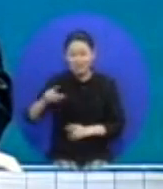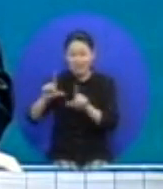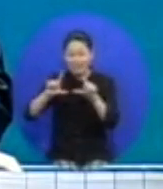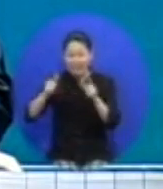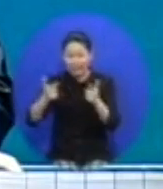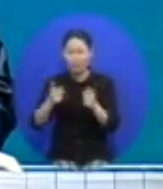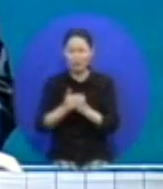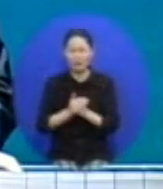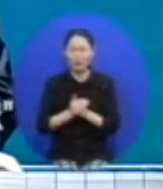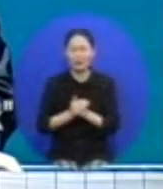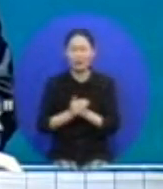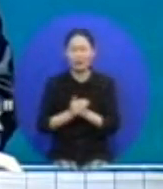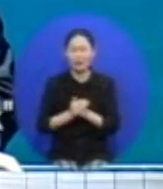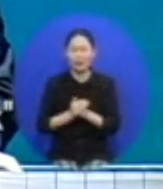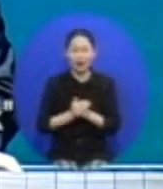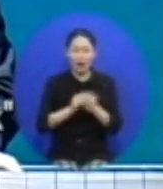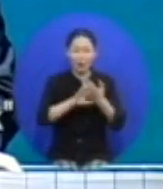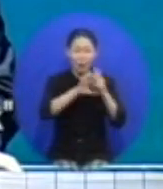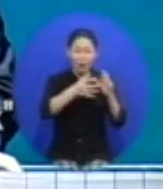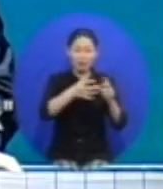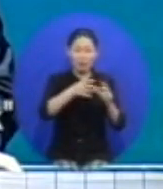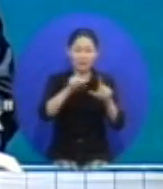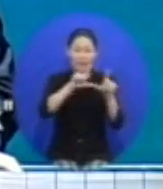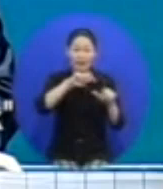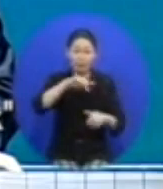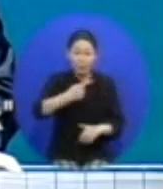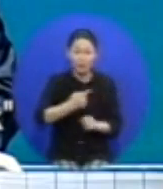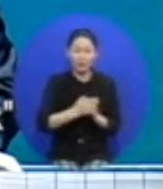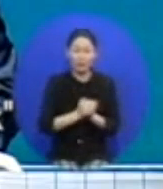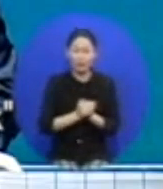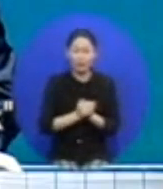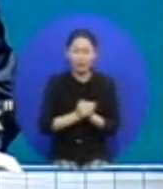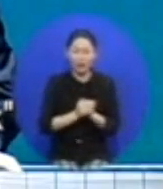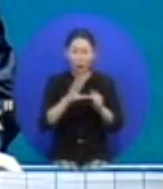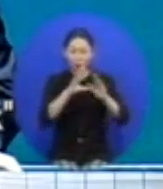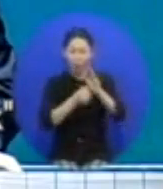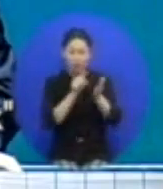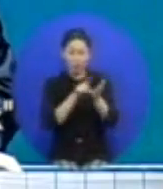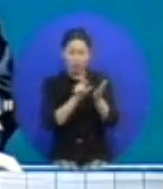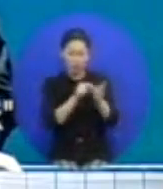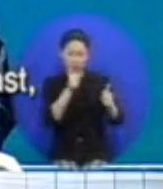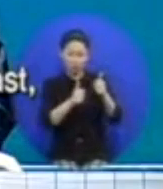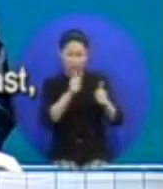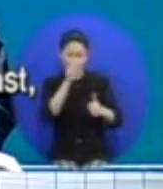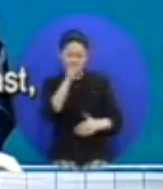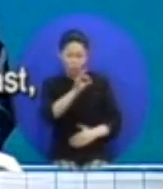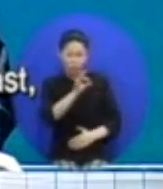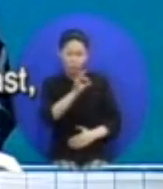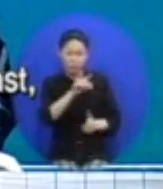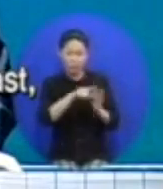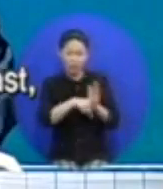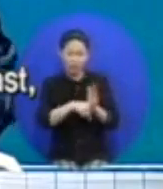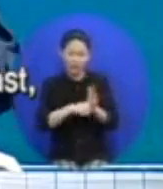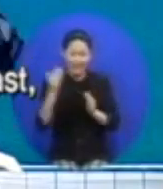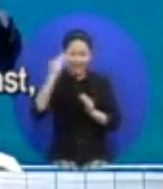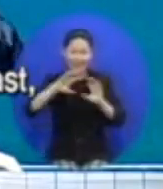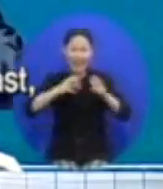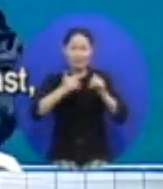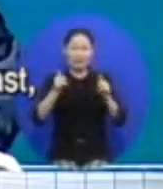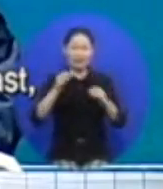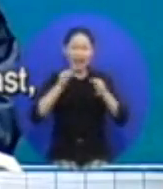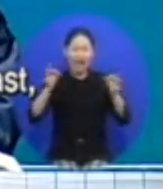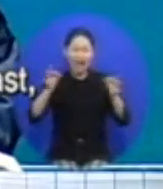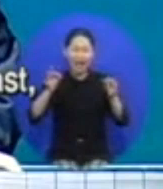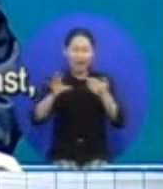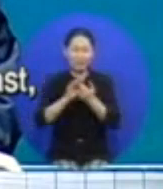한국 사람입니까 외국에 나가도 월급 축구 경기 중계를 하는데 대한민국 하면 한국